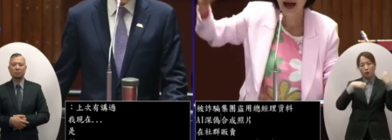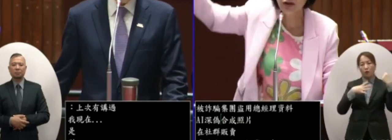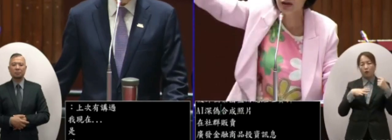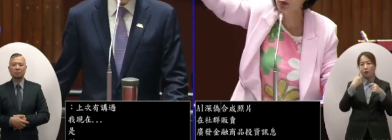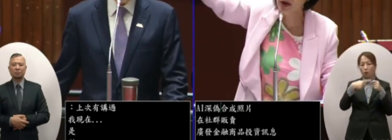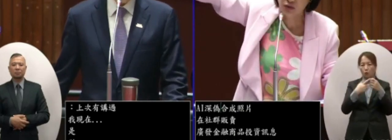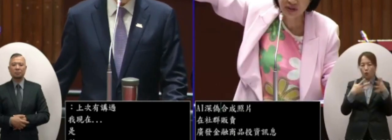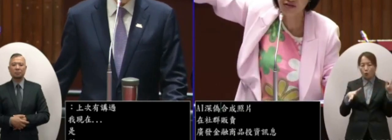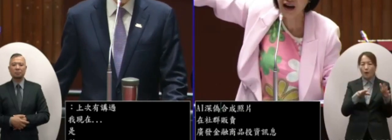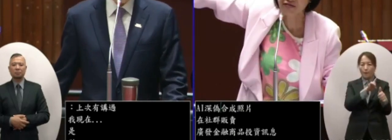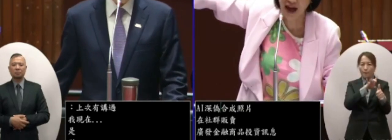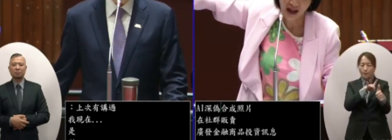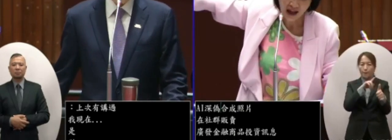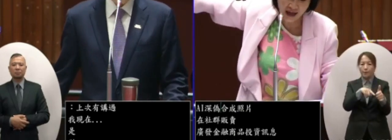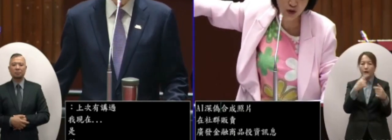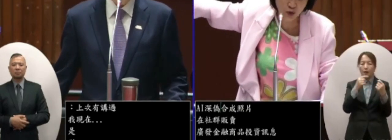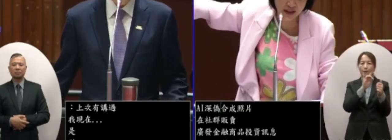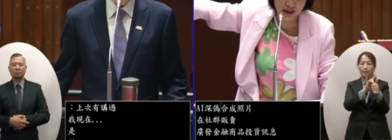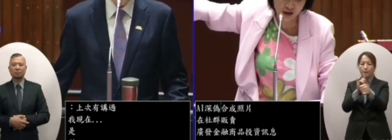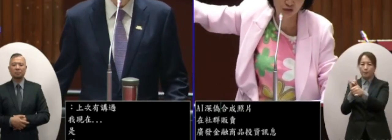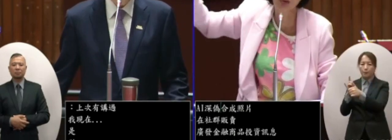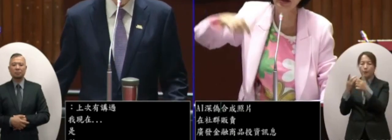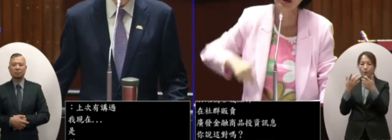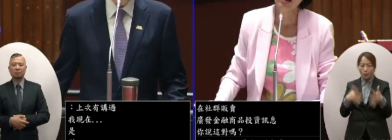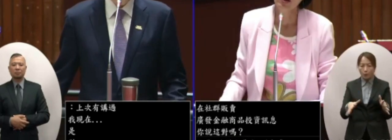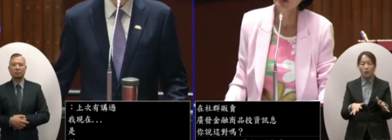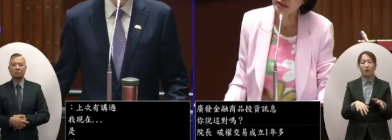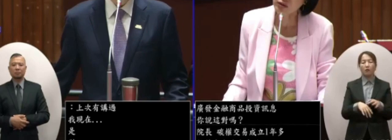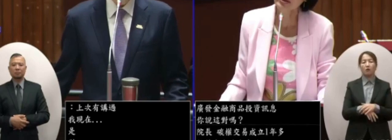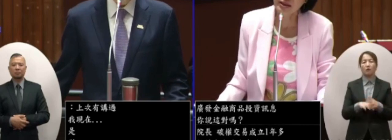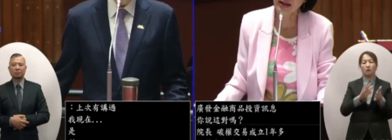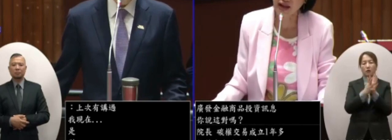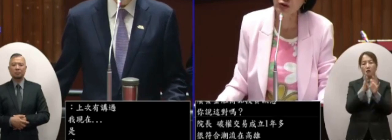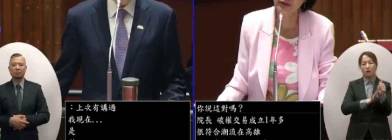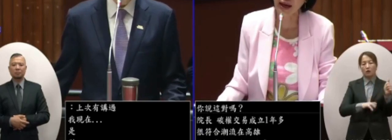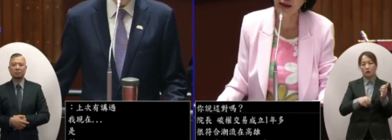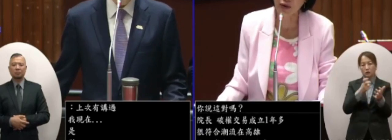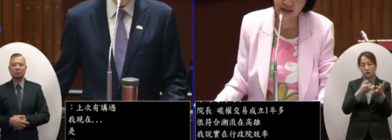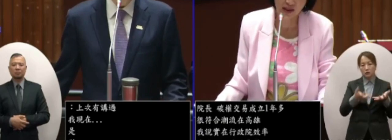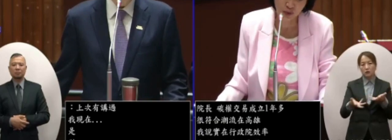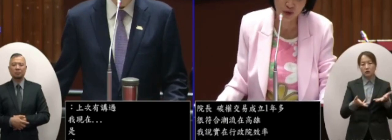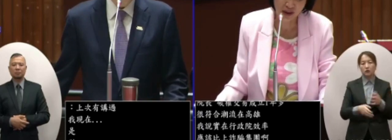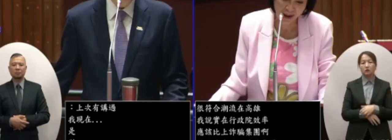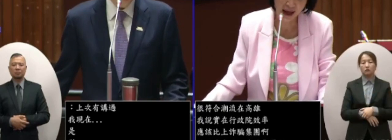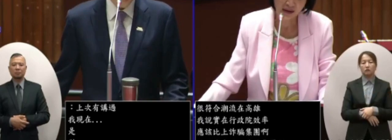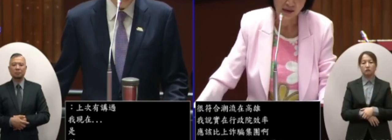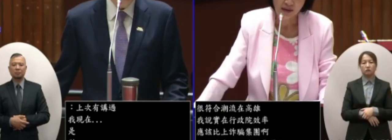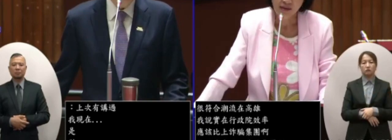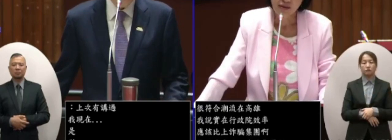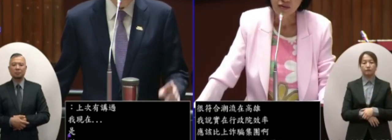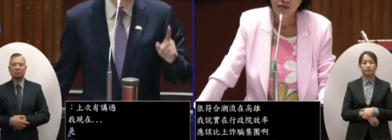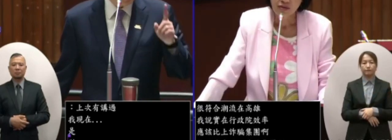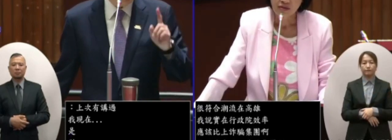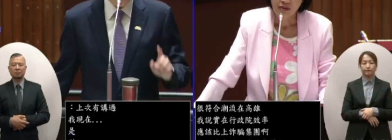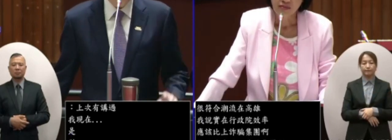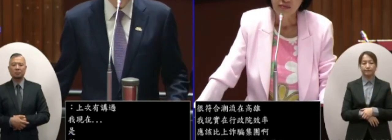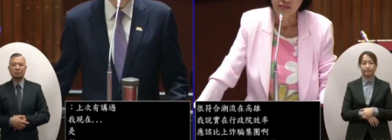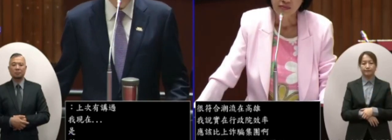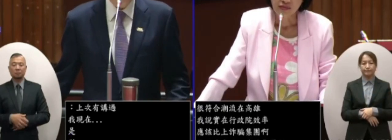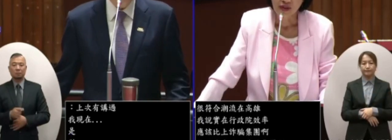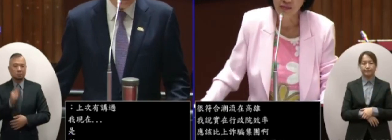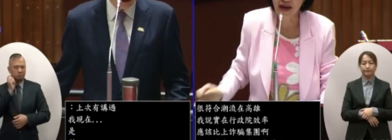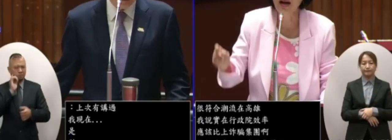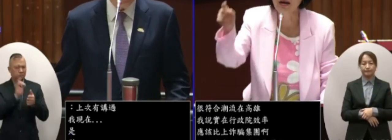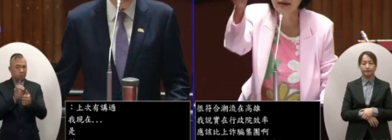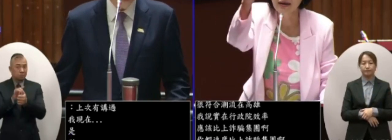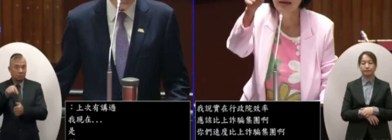用这个方法来去做这样的一个处理，所以这个东西是很严重的，院长你不觉得吗？ 是诈骗的问题，我们立刻来处